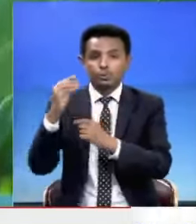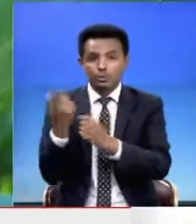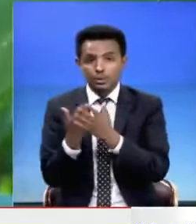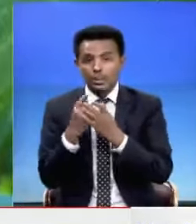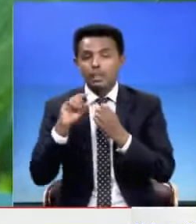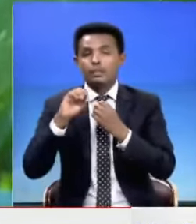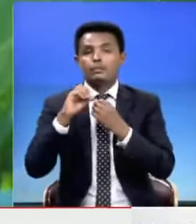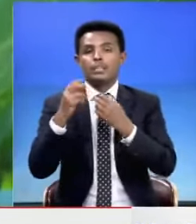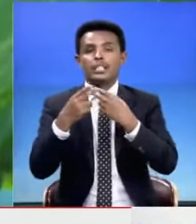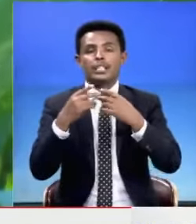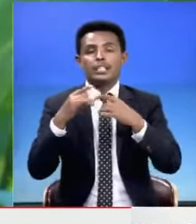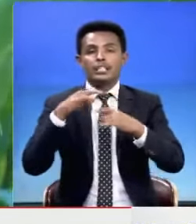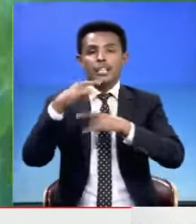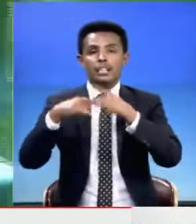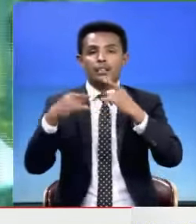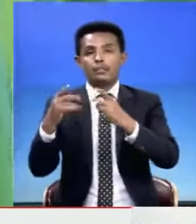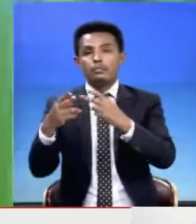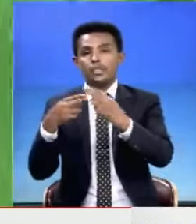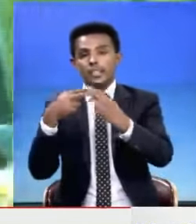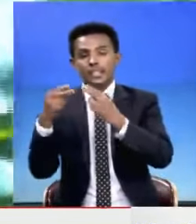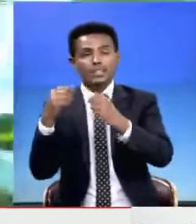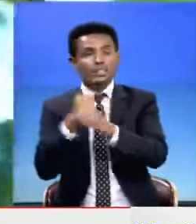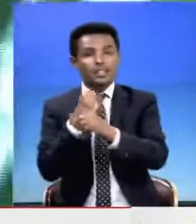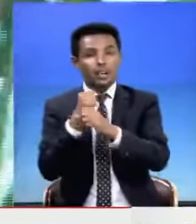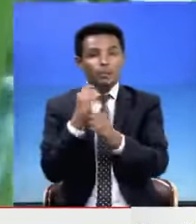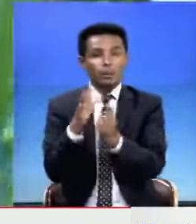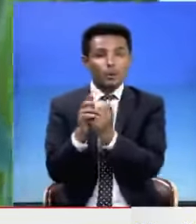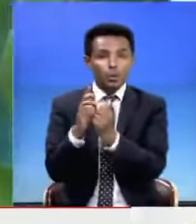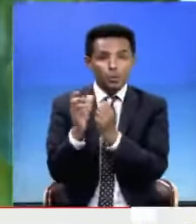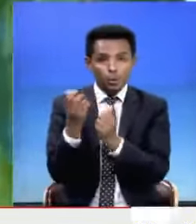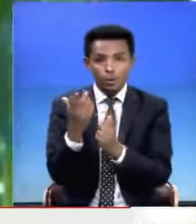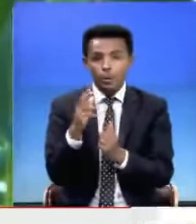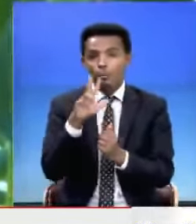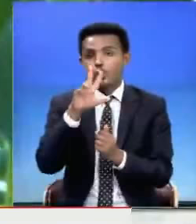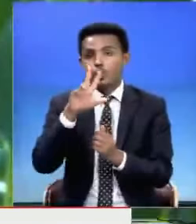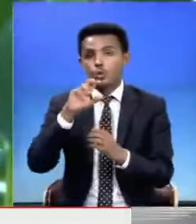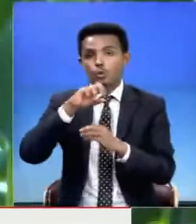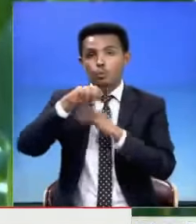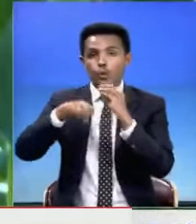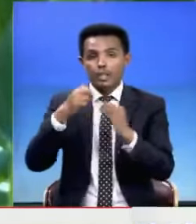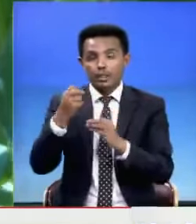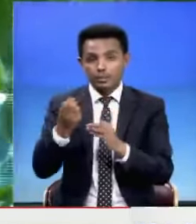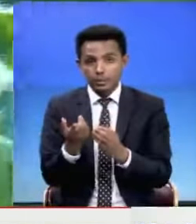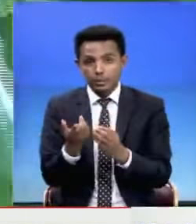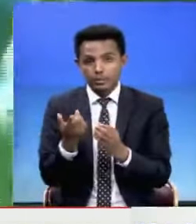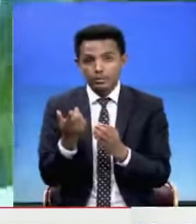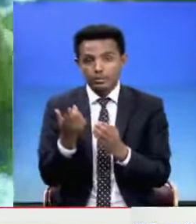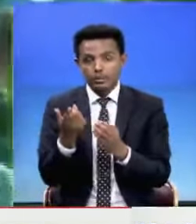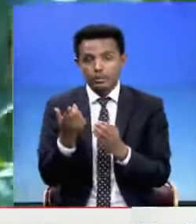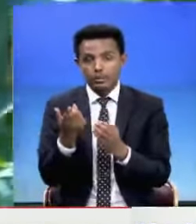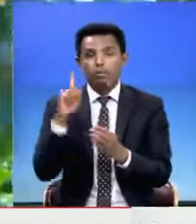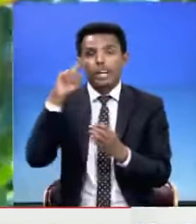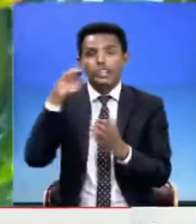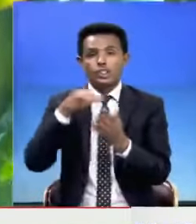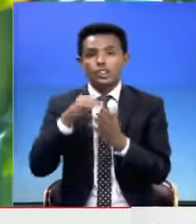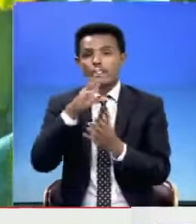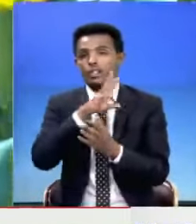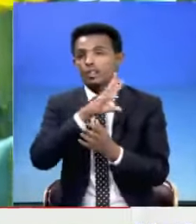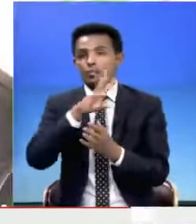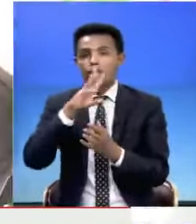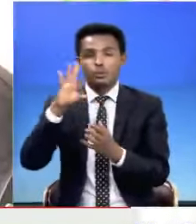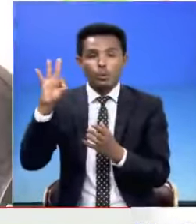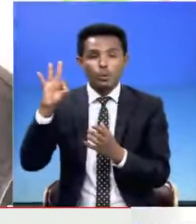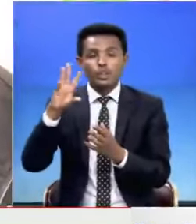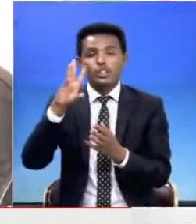የዘር ብዜት ስራ ነው። በያዝነው ምርት ዘመንም በበቆሎ ምርት ዘር ብዜት በሶስት ወረዳዎች በ16 አባጅ ድርጅቶች በ1966 አርሶ